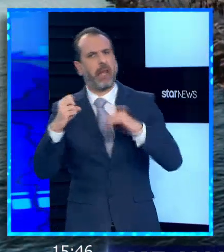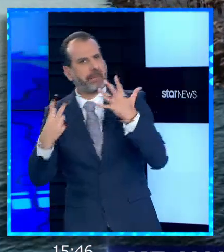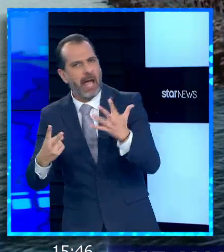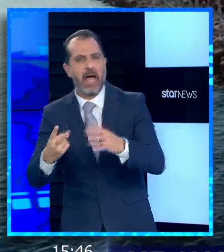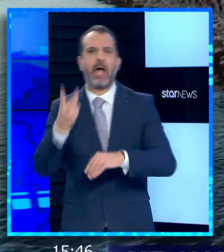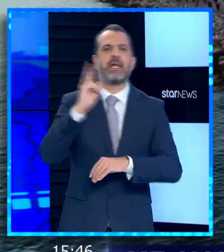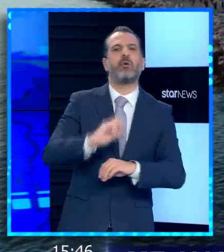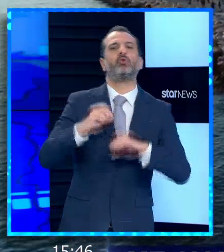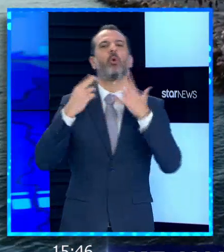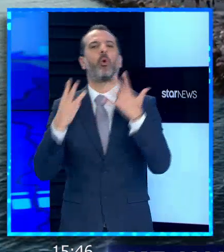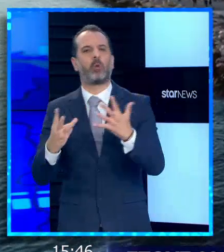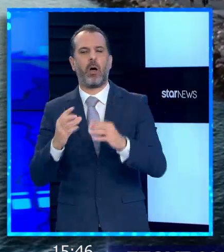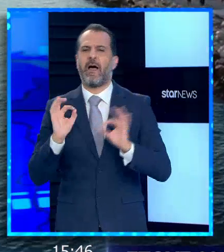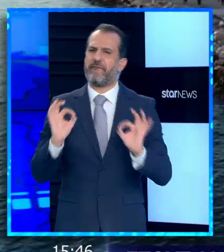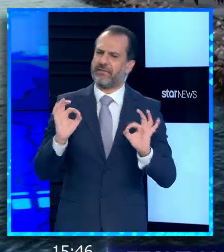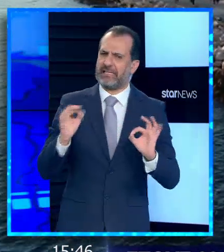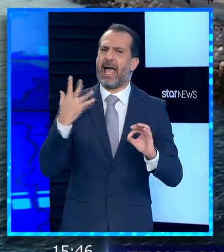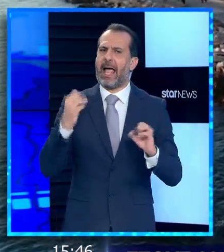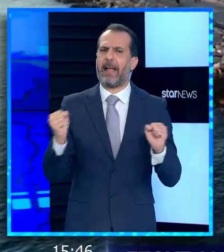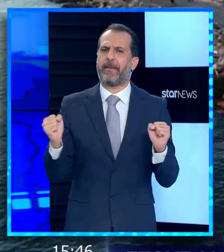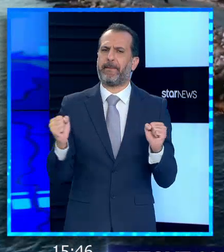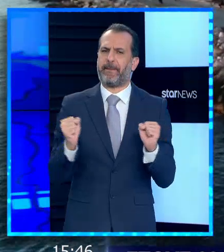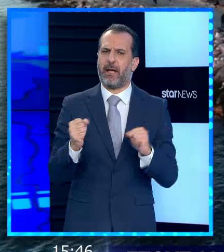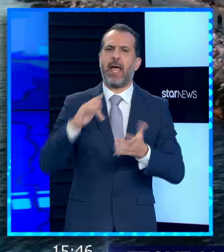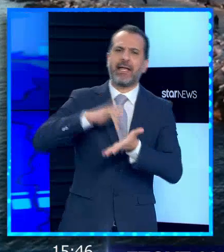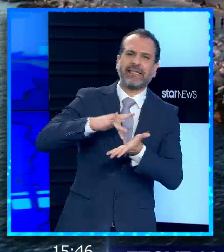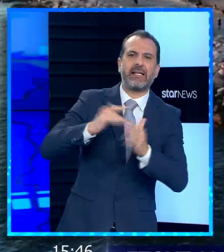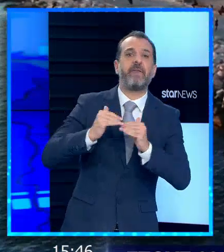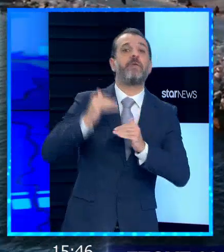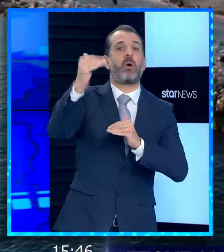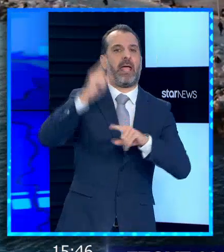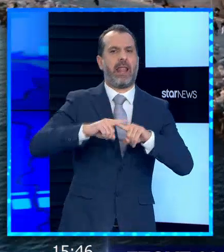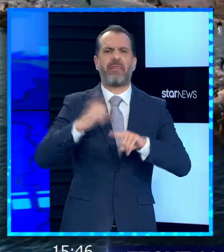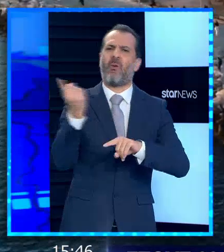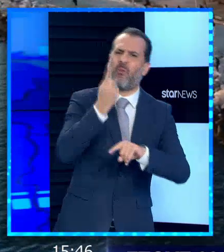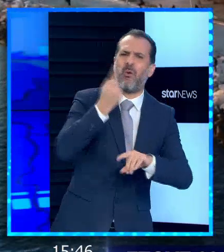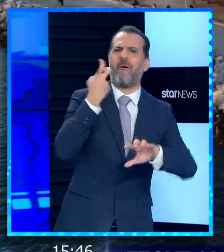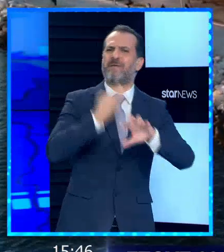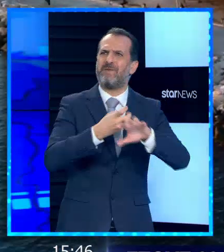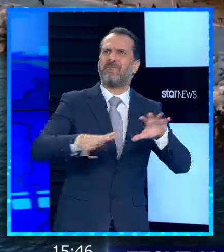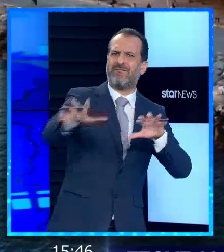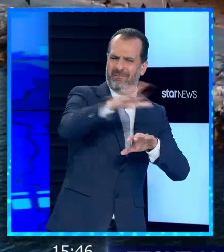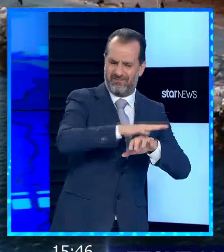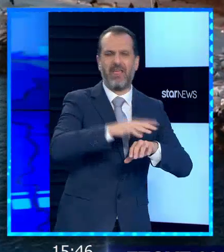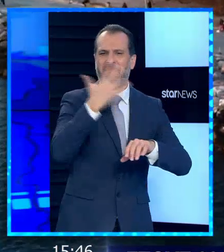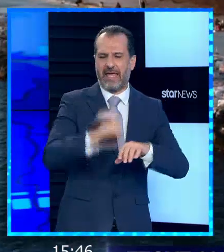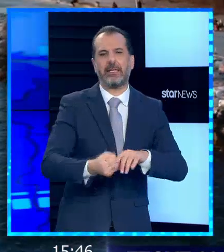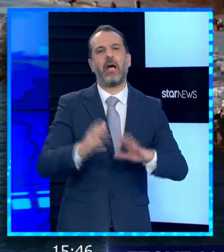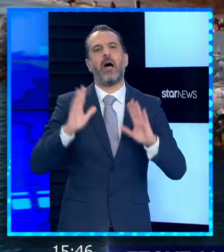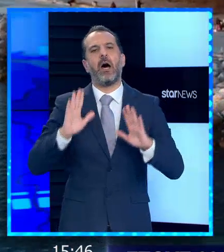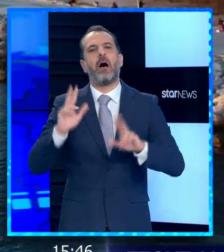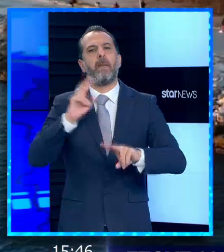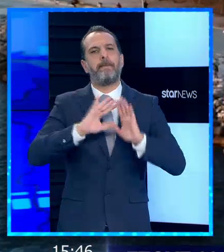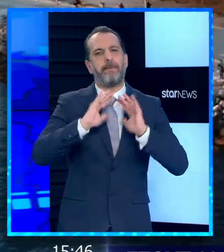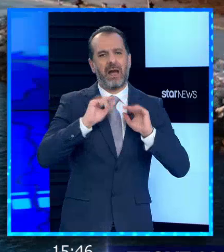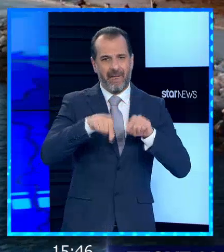βαθμούς Κελσίου. Μια σχετική ψύχρα βέβαια θα υπάρχει στα κεντρικά και τα βόρεια ηπειρωτικά, ενώ κάποια σημαντική αλλαγή δεν φαίνεται στον καιρό